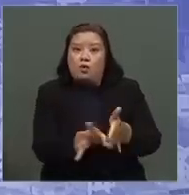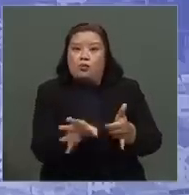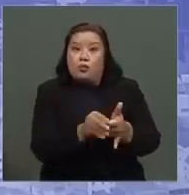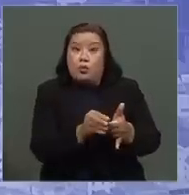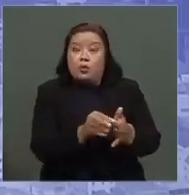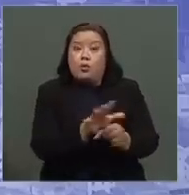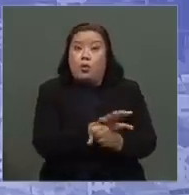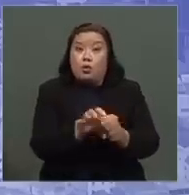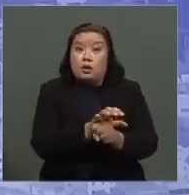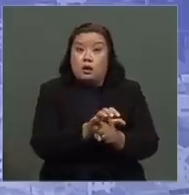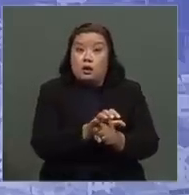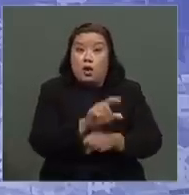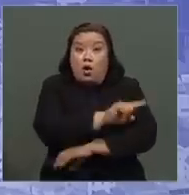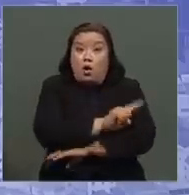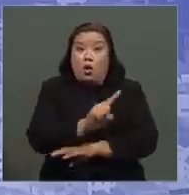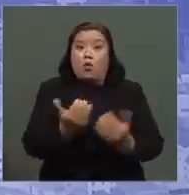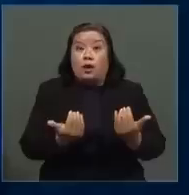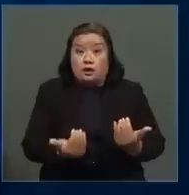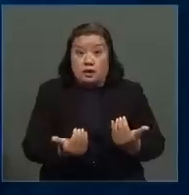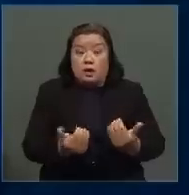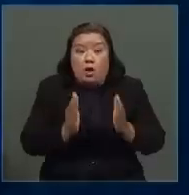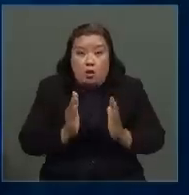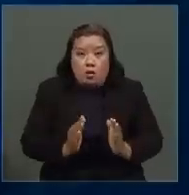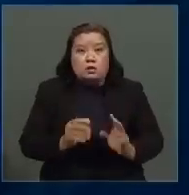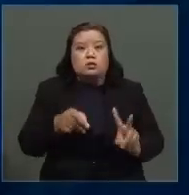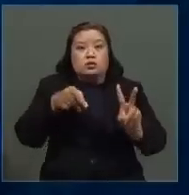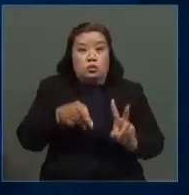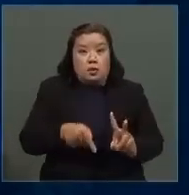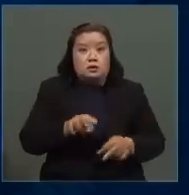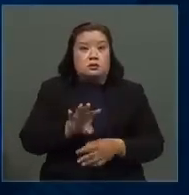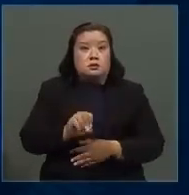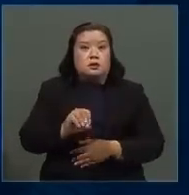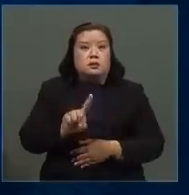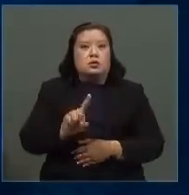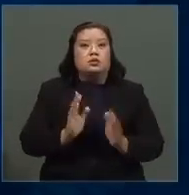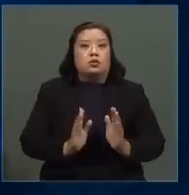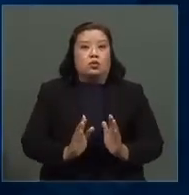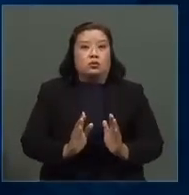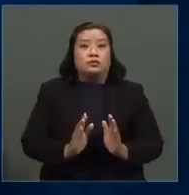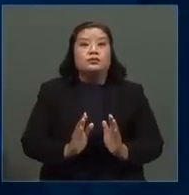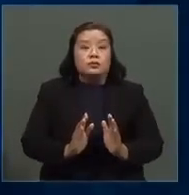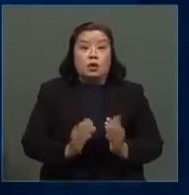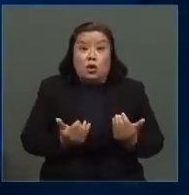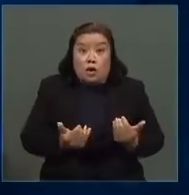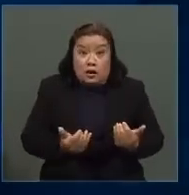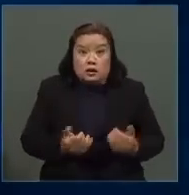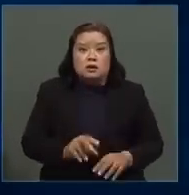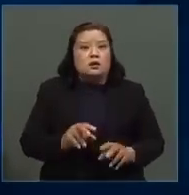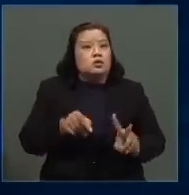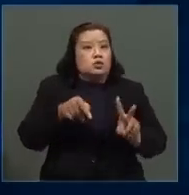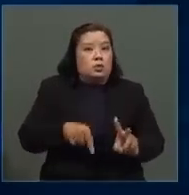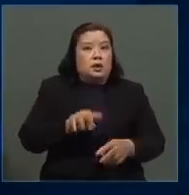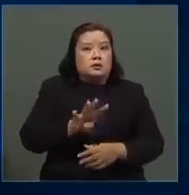ติดเชื้อรายวันวันนี้นะคะพบยอด 2004 11รายค่ะซึ่งในจำนวนนี้เป็นผู้ที่